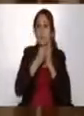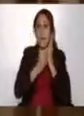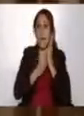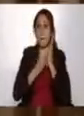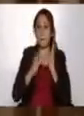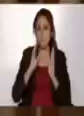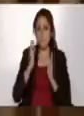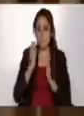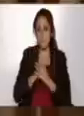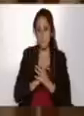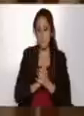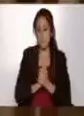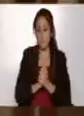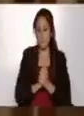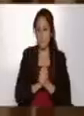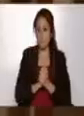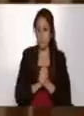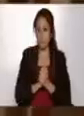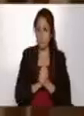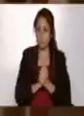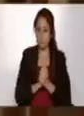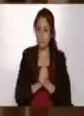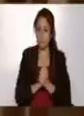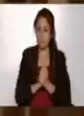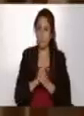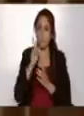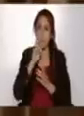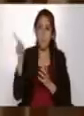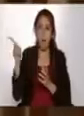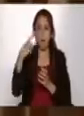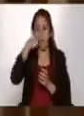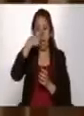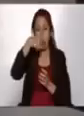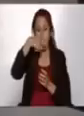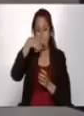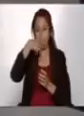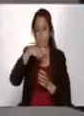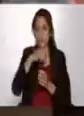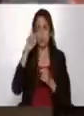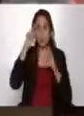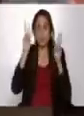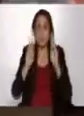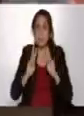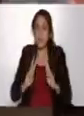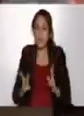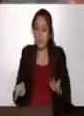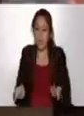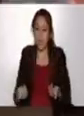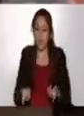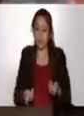فين؟ ماما بقى يعني ساعه ما شافته جسمها كل انهارت، ما عرفتش تتكلم. ما صدقتيش يا حاج؟ لا ما عرفتش يا استاذ